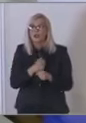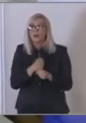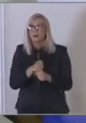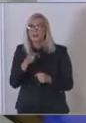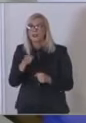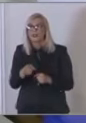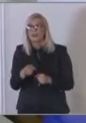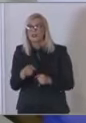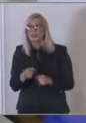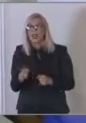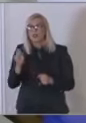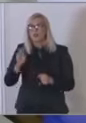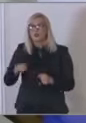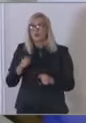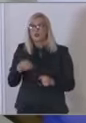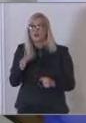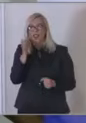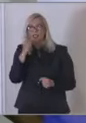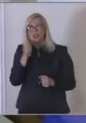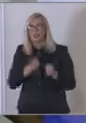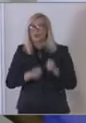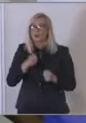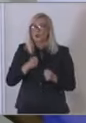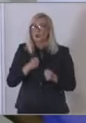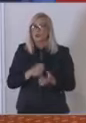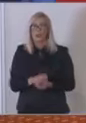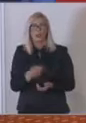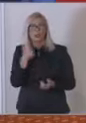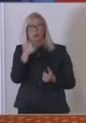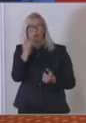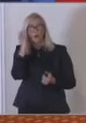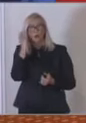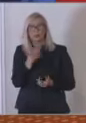speciale për krime lufte. Faleminderit.